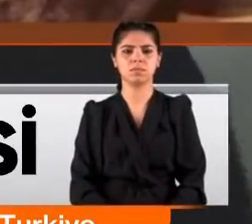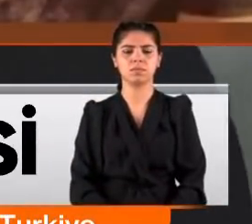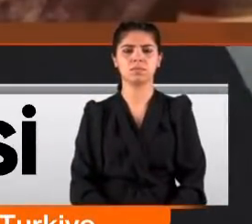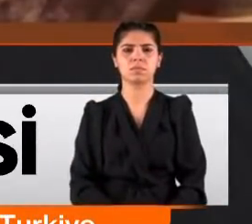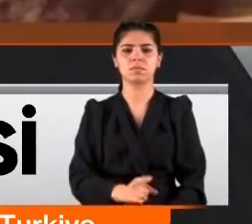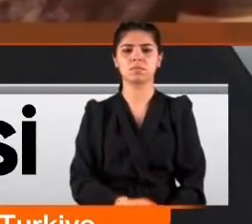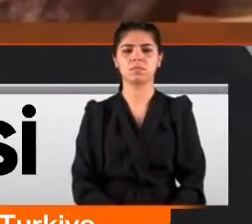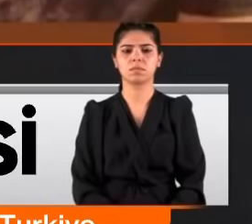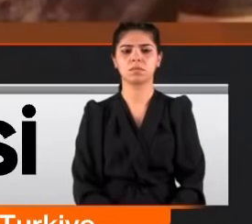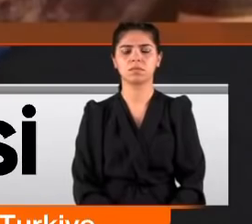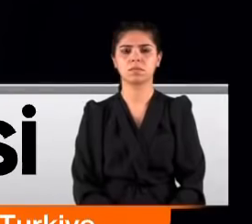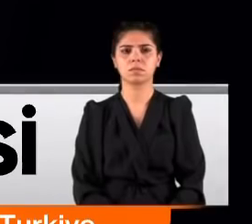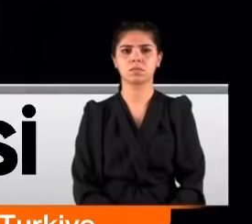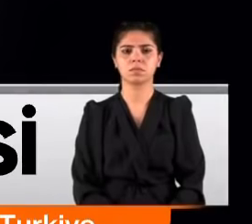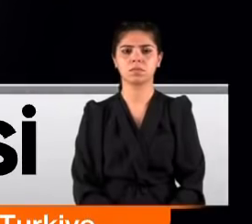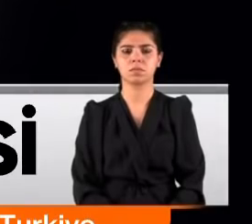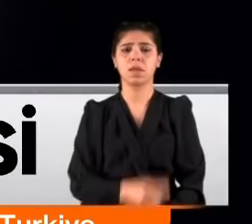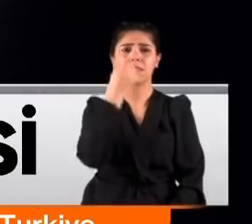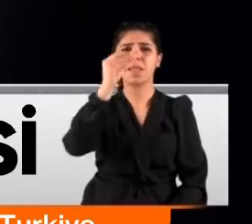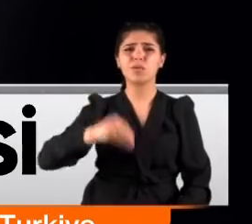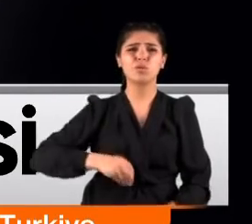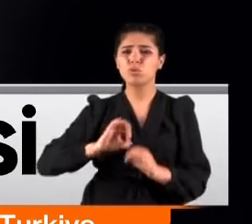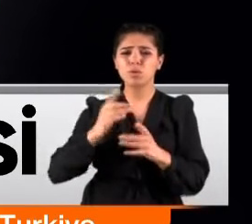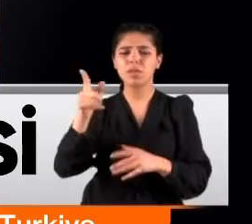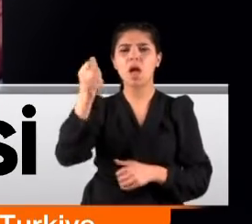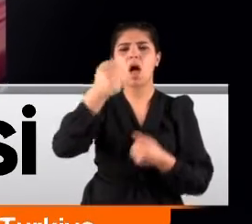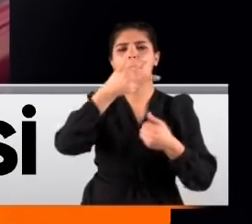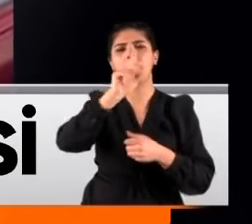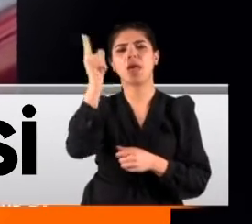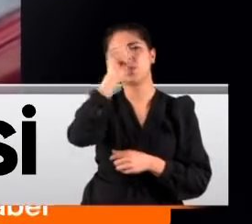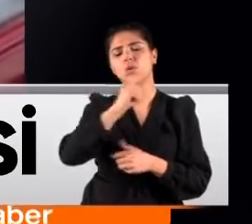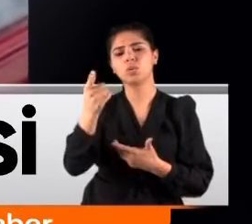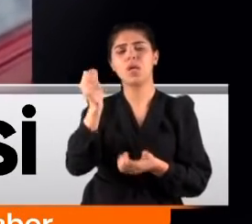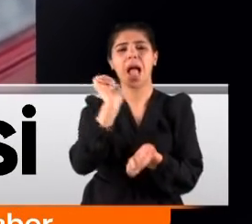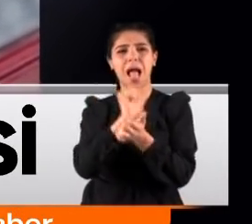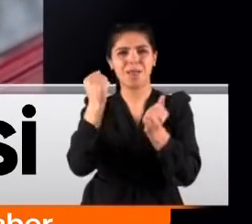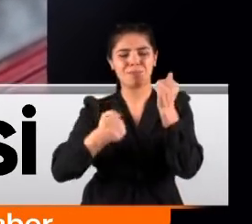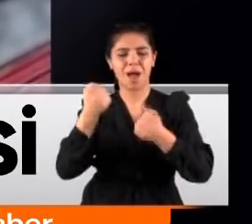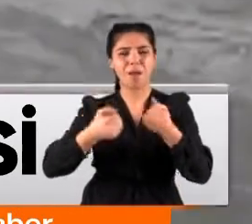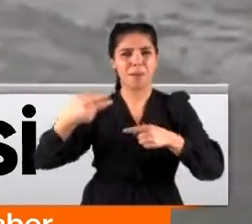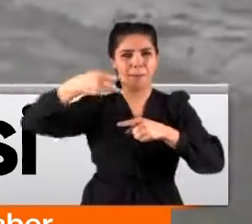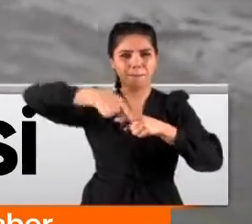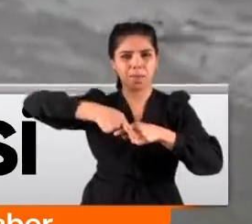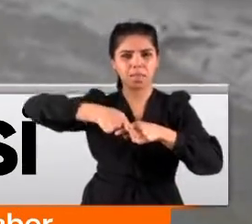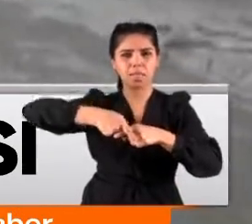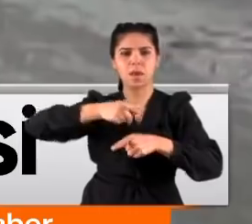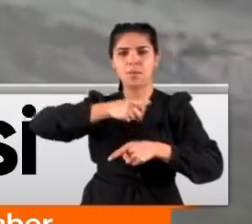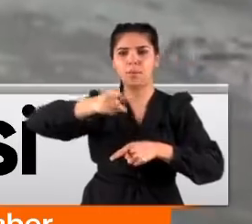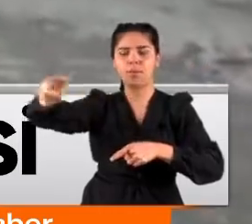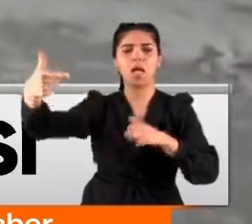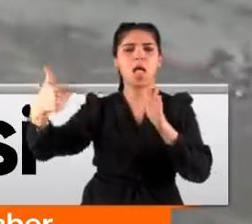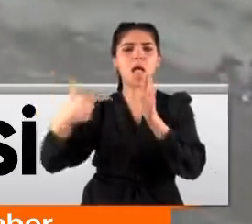Allah kahretsin onları ya. Tek suçu arabasının benzerliğiydi. Ailesiyle bindiği araçta kurşunların hedefi